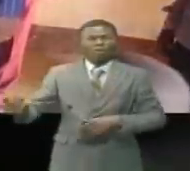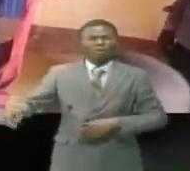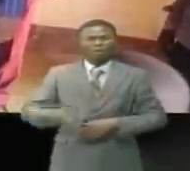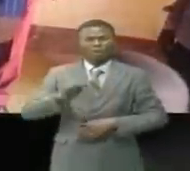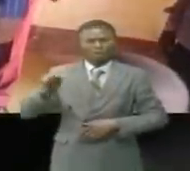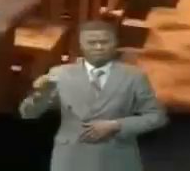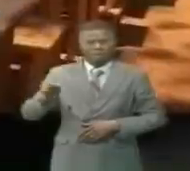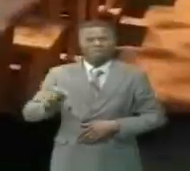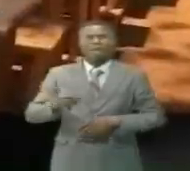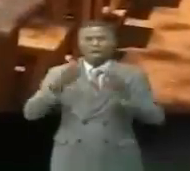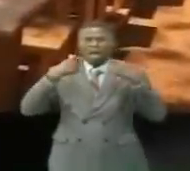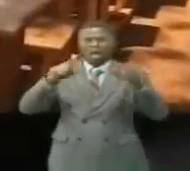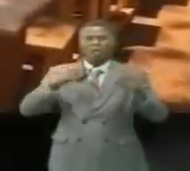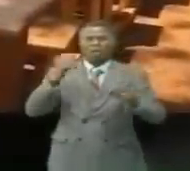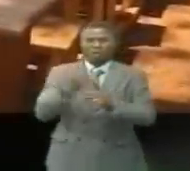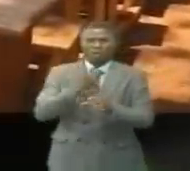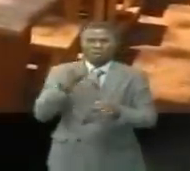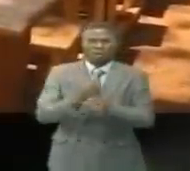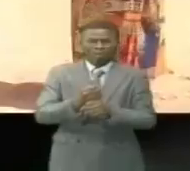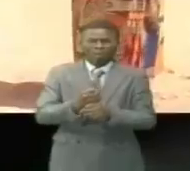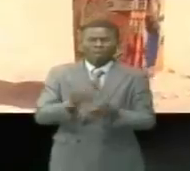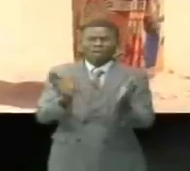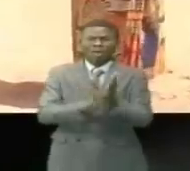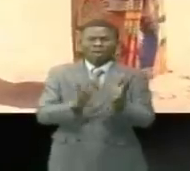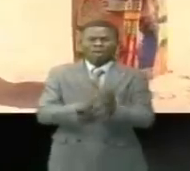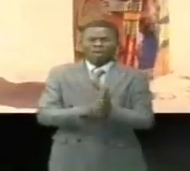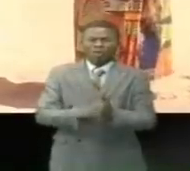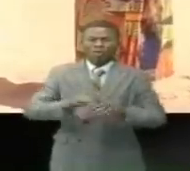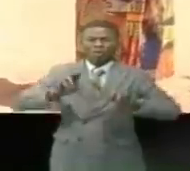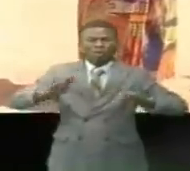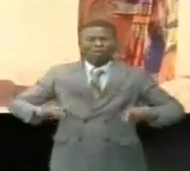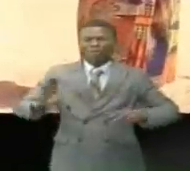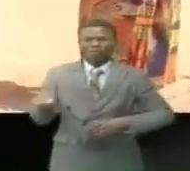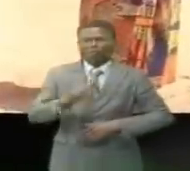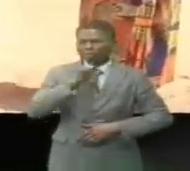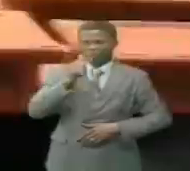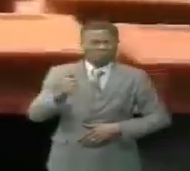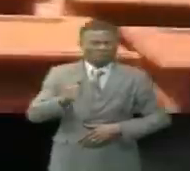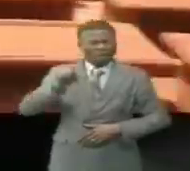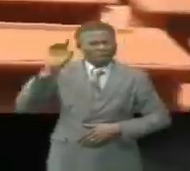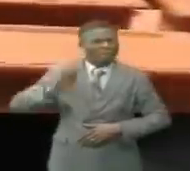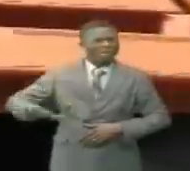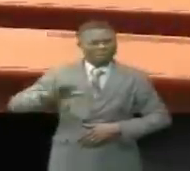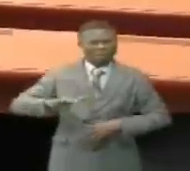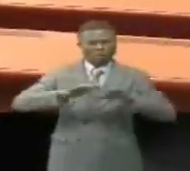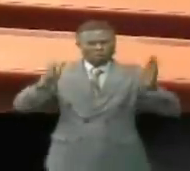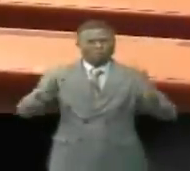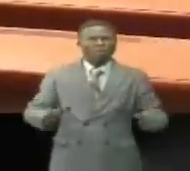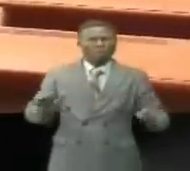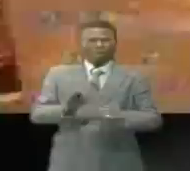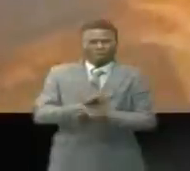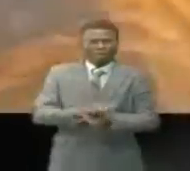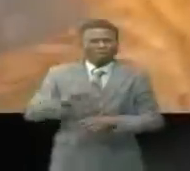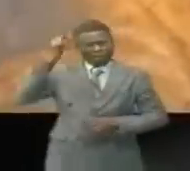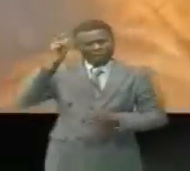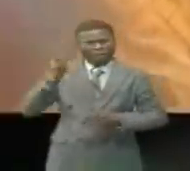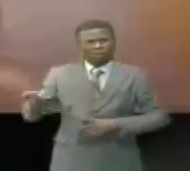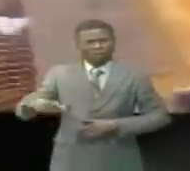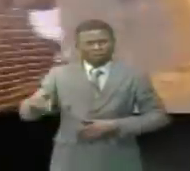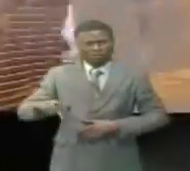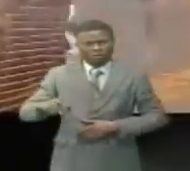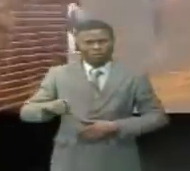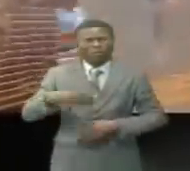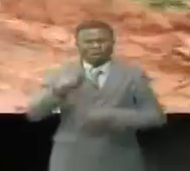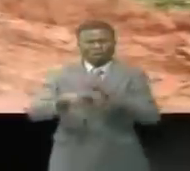a lancé l'opération Pas d'une école sans bas sur toute l'étendue de la province du Bas-Ouélé. Le gouvernement provincial a également lancé